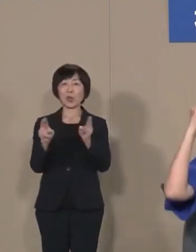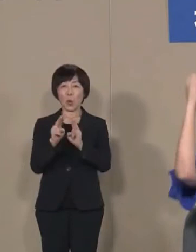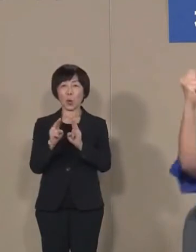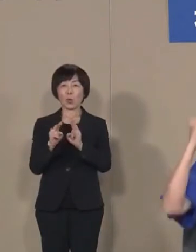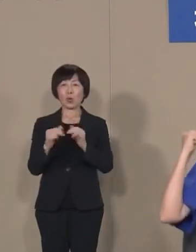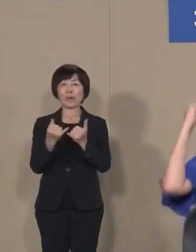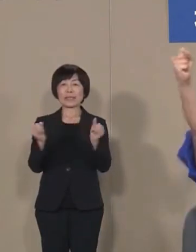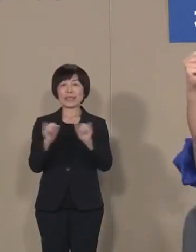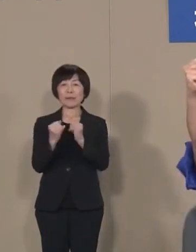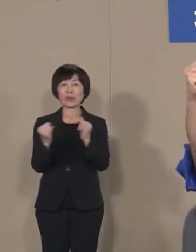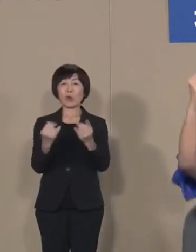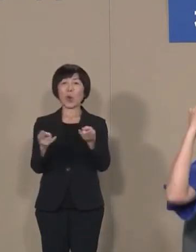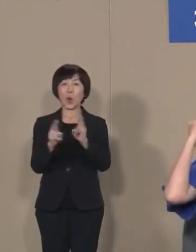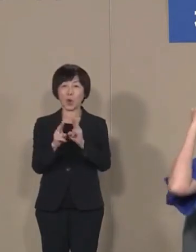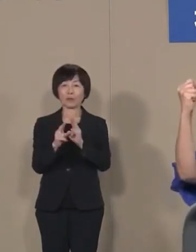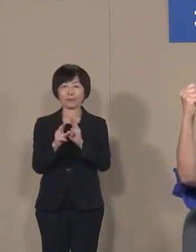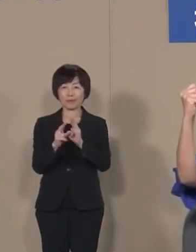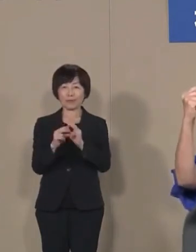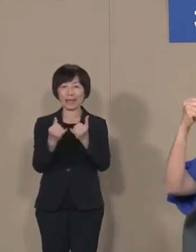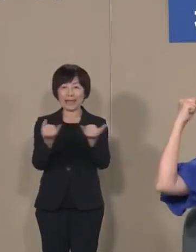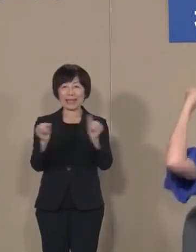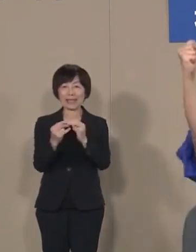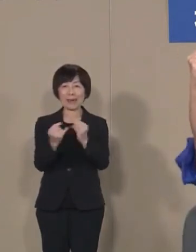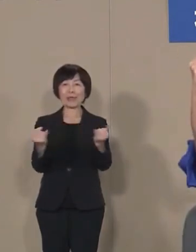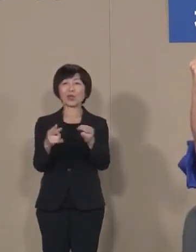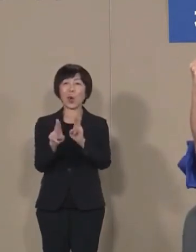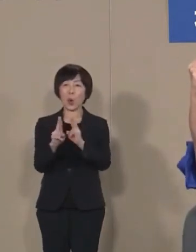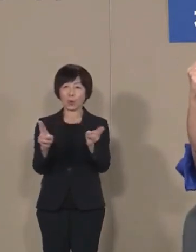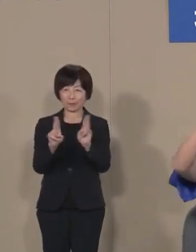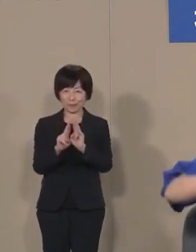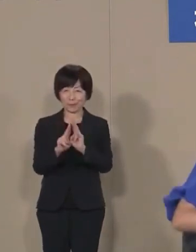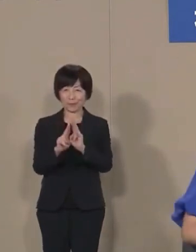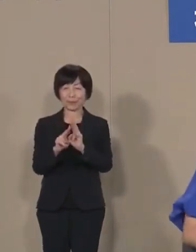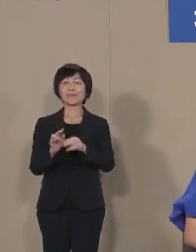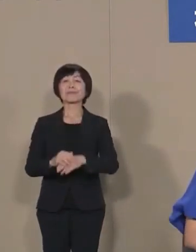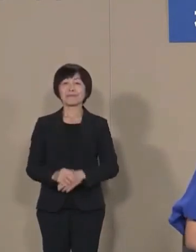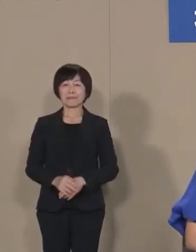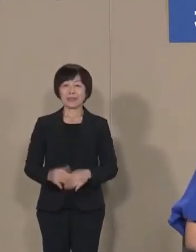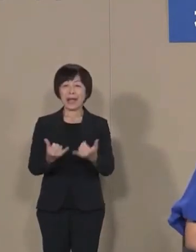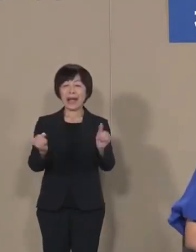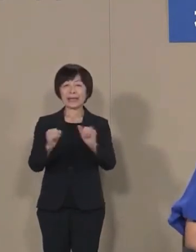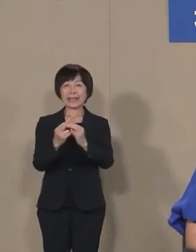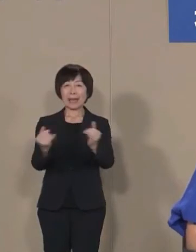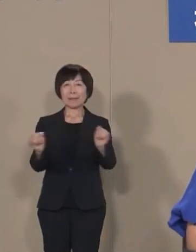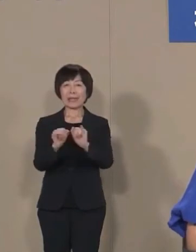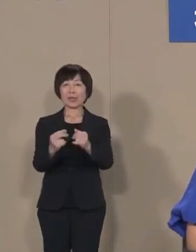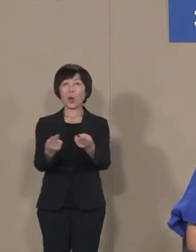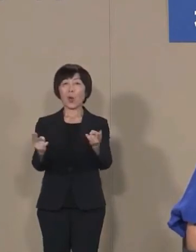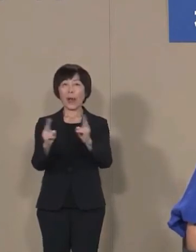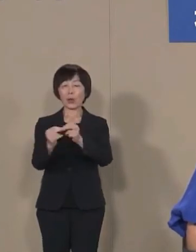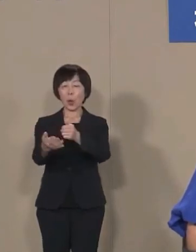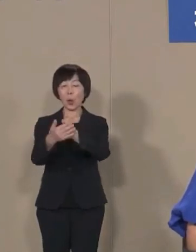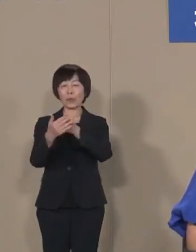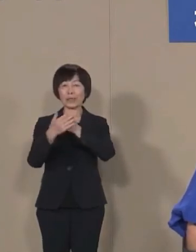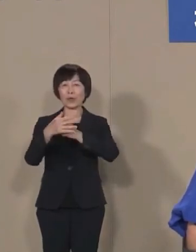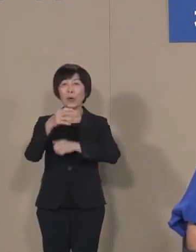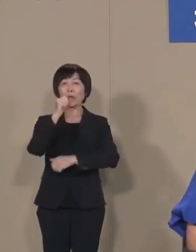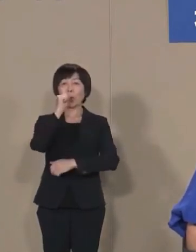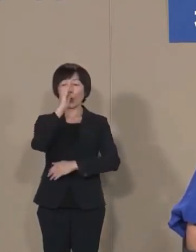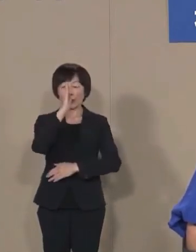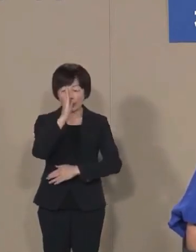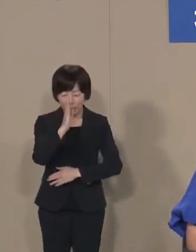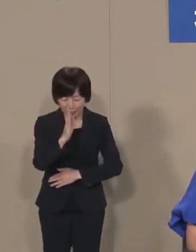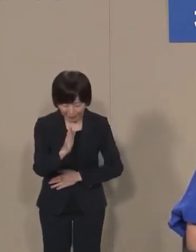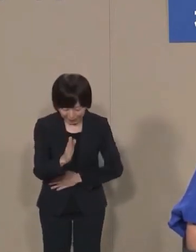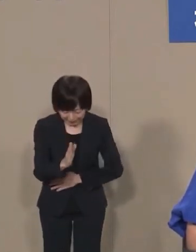どっこいどっこい社民どうどう恋社民党どうカーか社民の上でもご使用